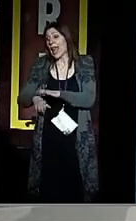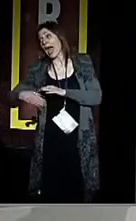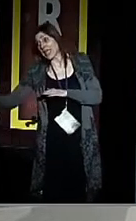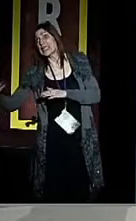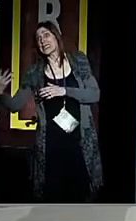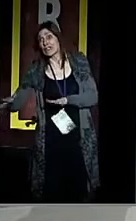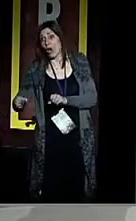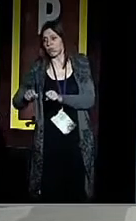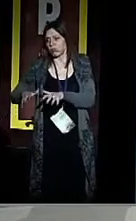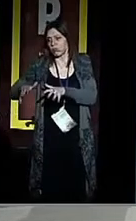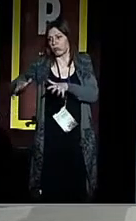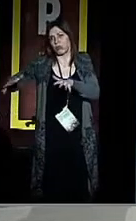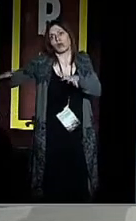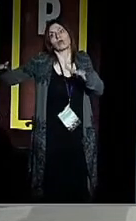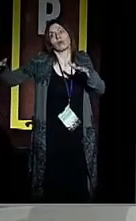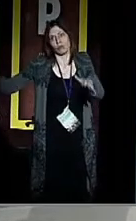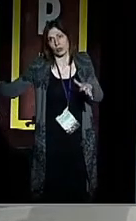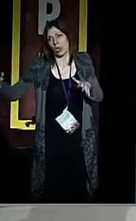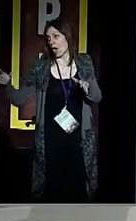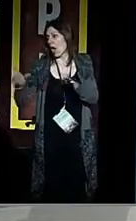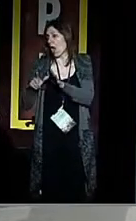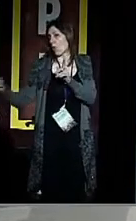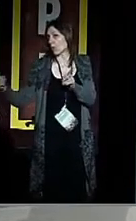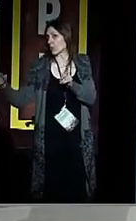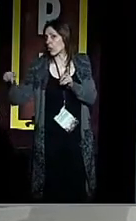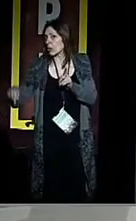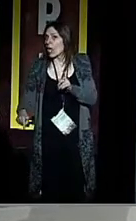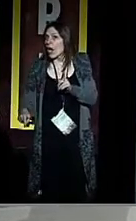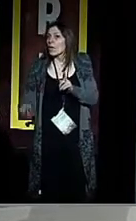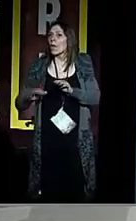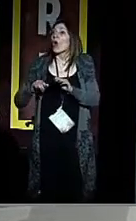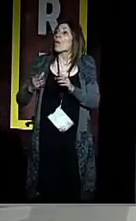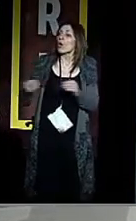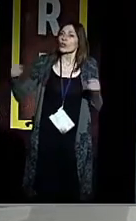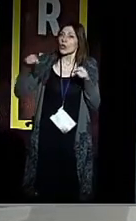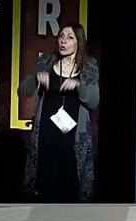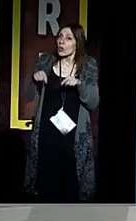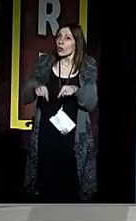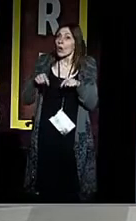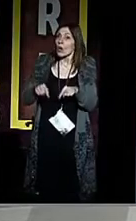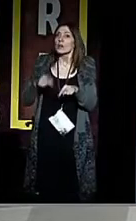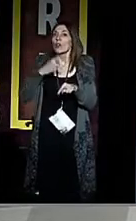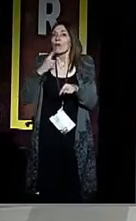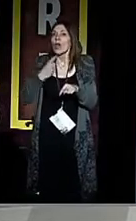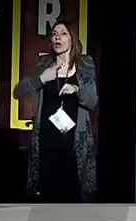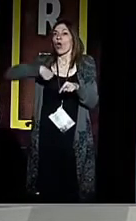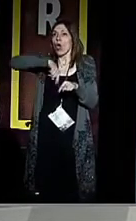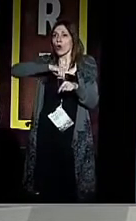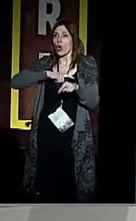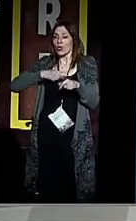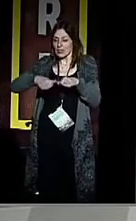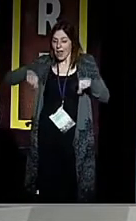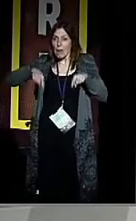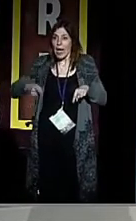espandere in questi anni, molto al di là di quello che noi pensavamo potesse penetrare nel nostro paese, beh, il nostro humus per far